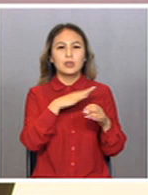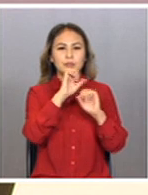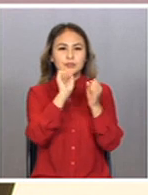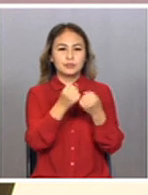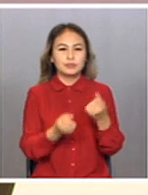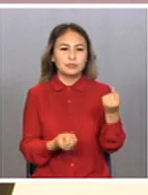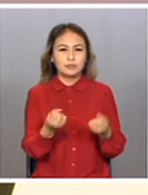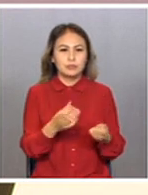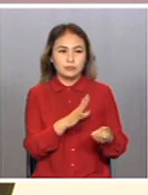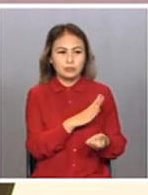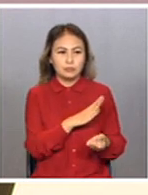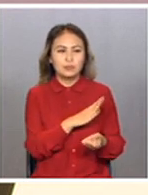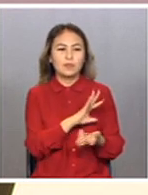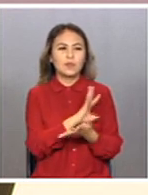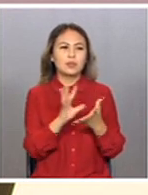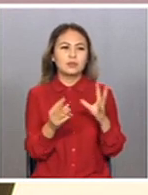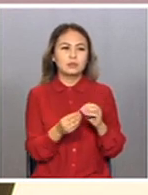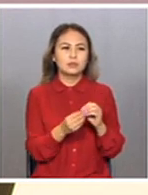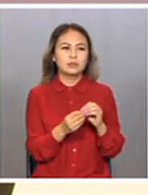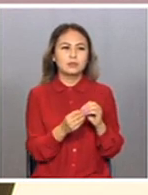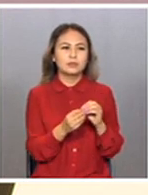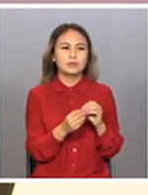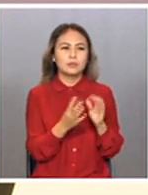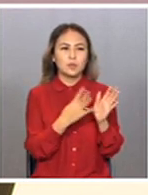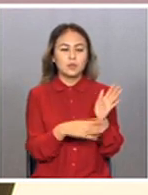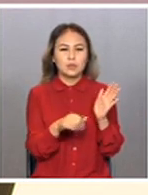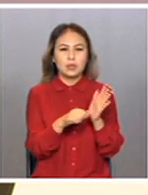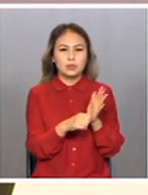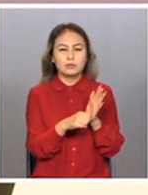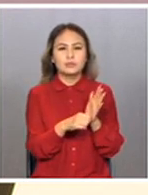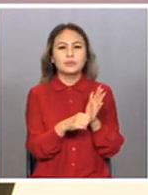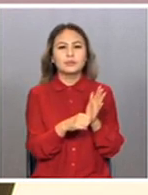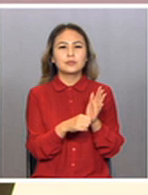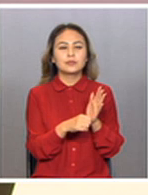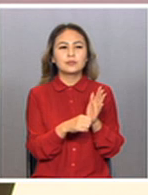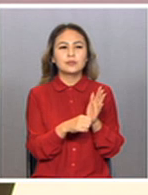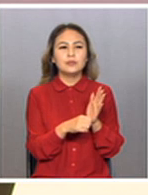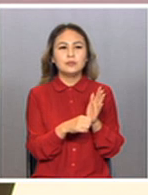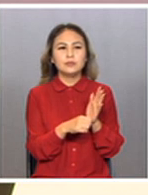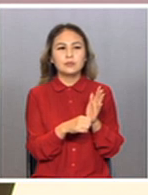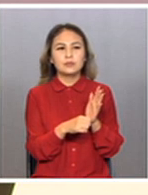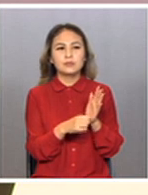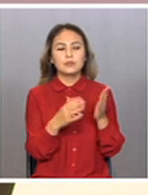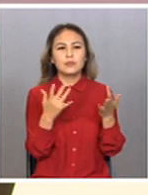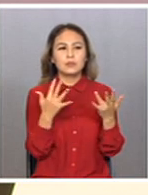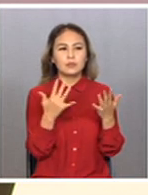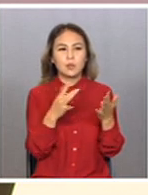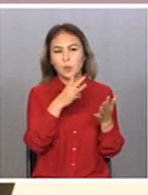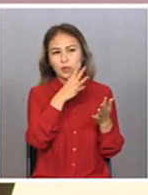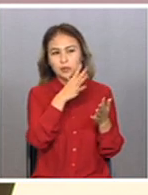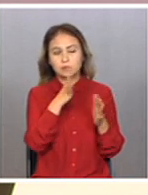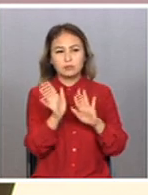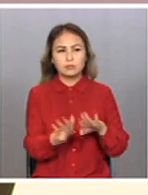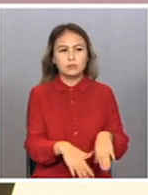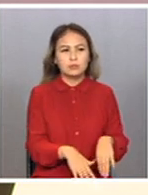жылдамдықпен қозғалды. Осы арақашықтықты жүріп өту үшін экскаватор қанша уақыт